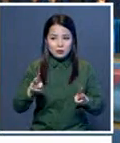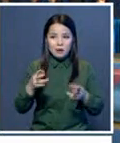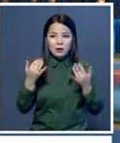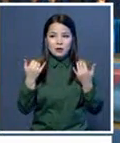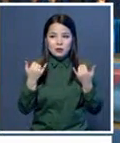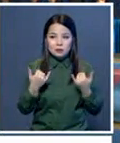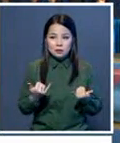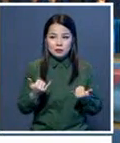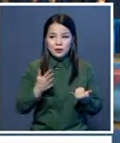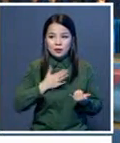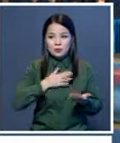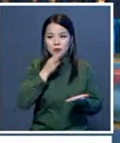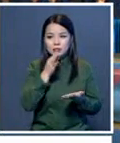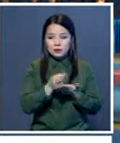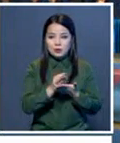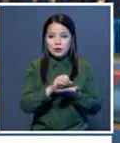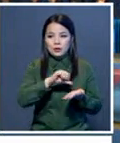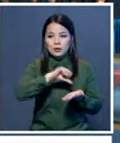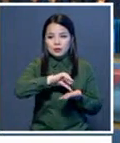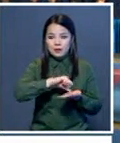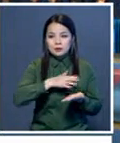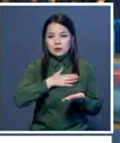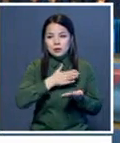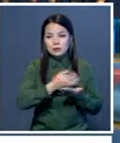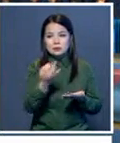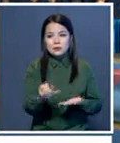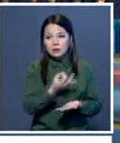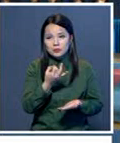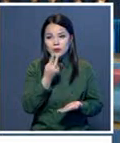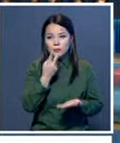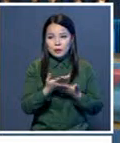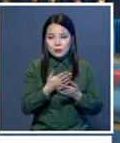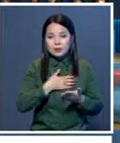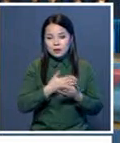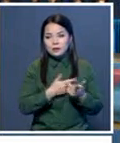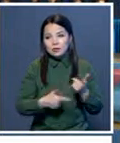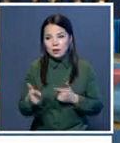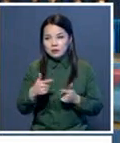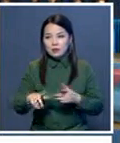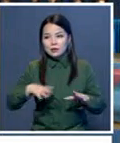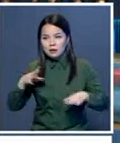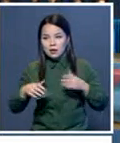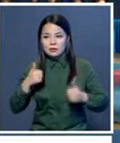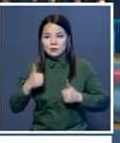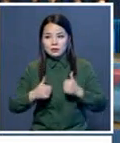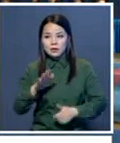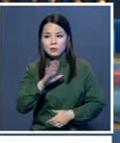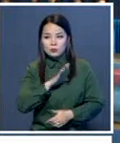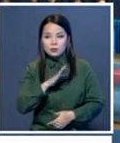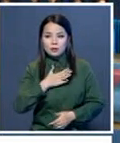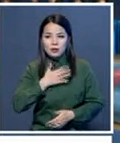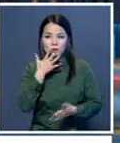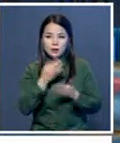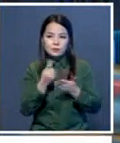Сөйтіп біздің мектепте 36-шы мектепте не істей бастады, үйрете бастады, дайындадым. Сол